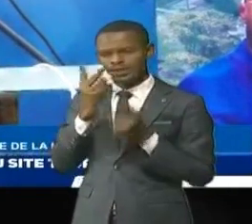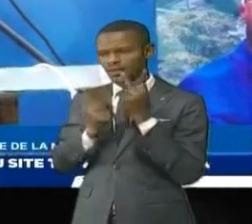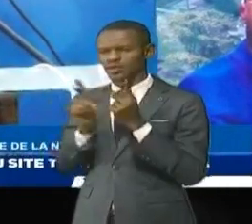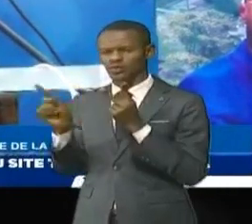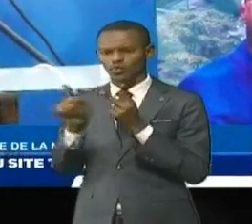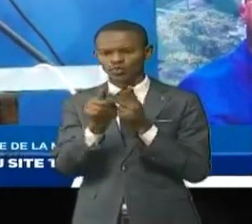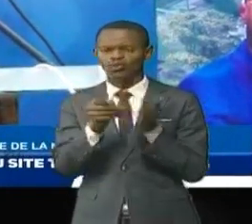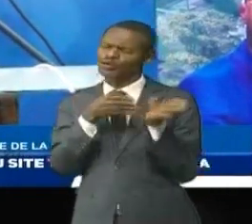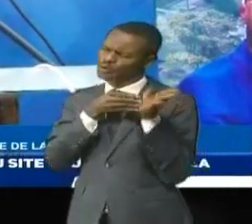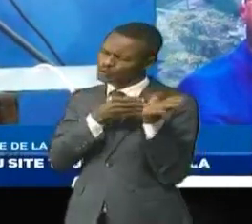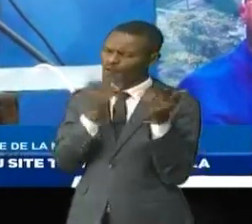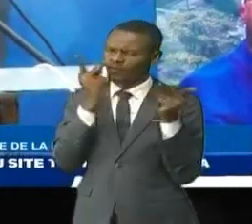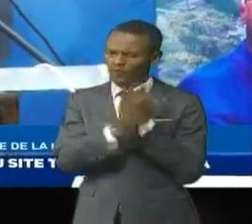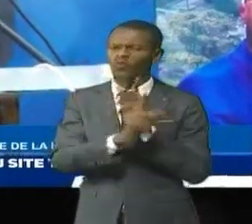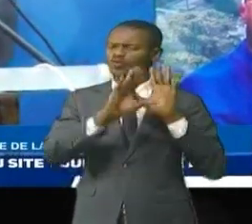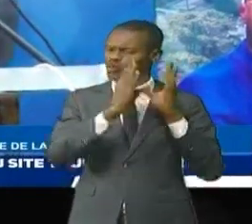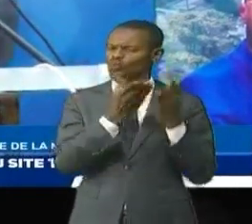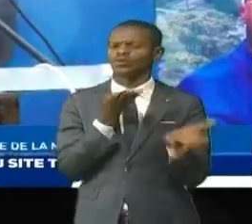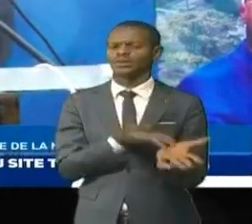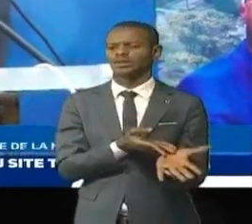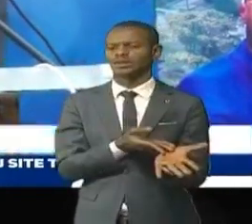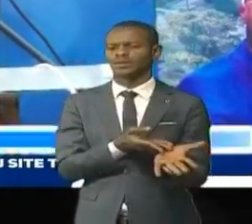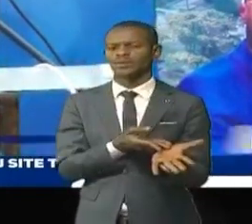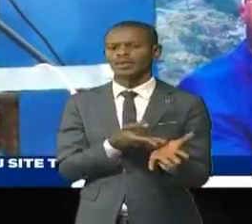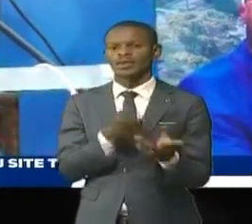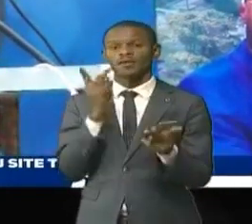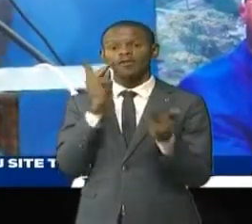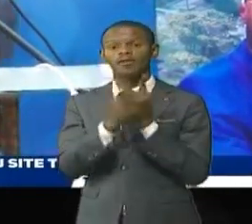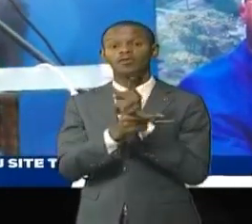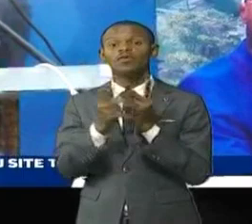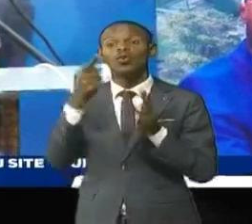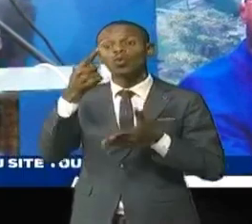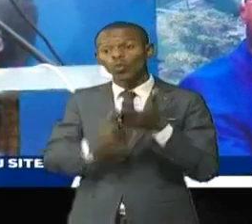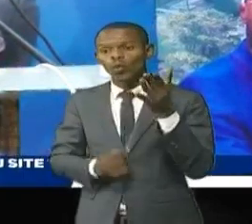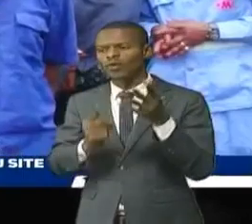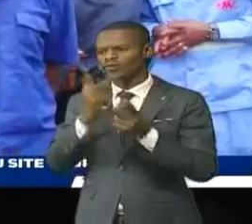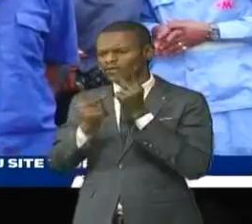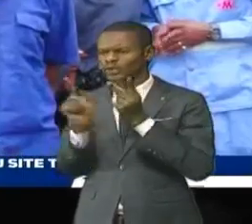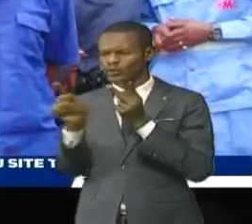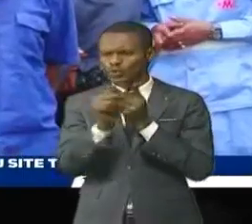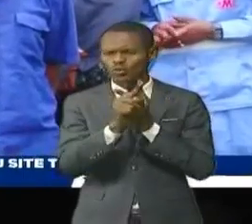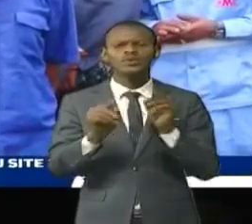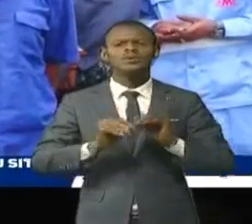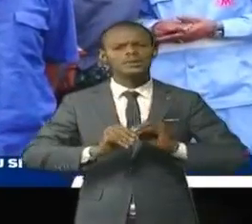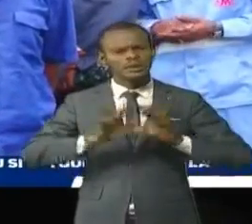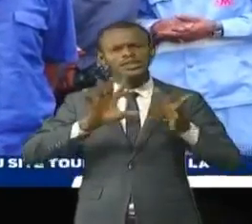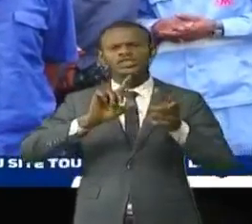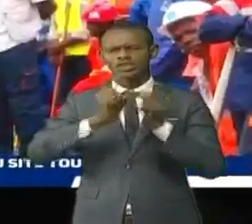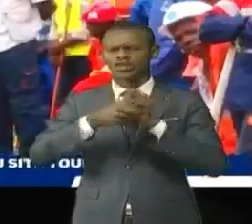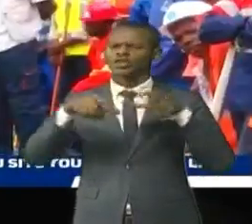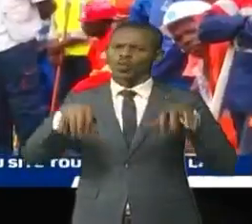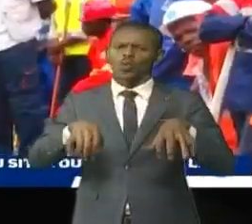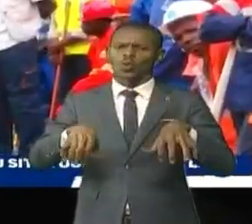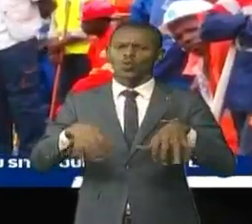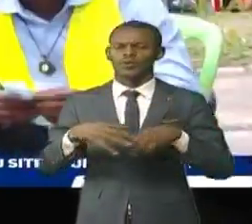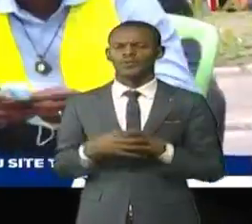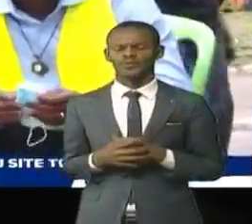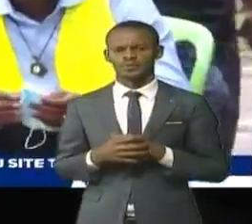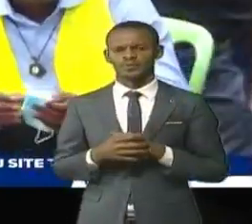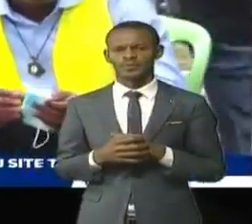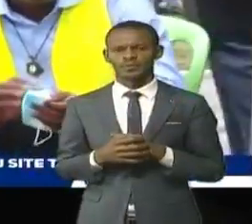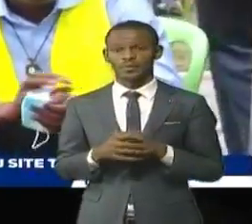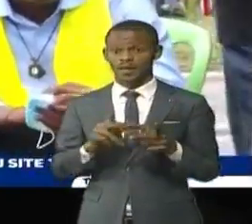ambition du gouvernement exprimée clairement dans les secteurs du tourisme. L'Alliance de bâtisseurs congolais ABC, qui est